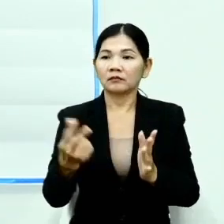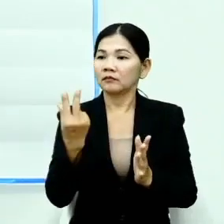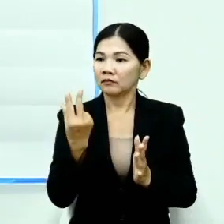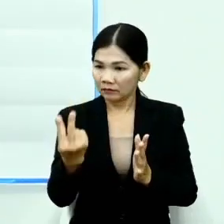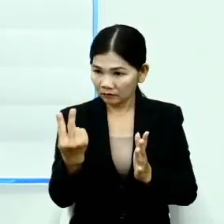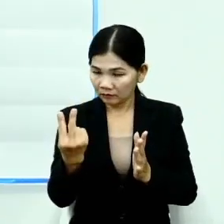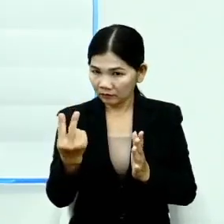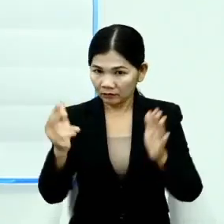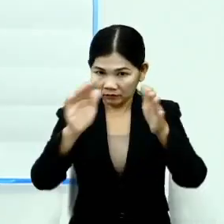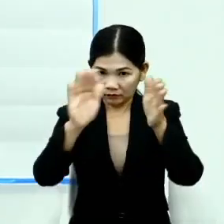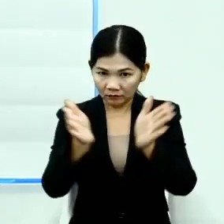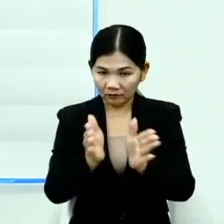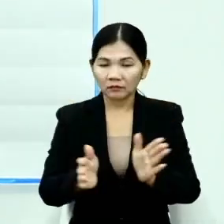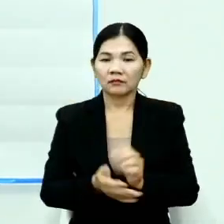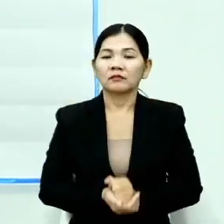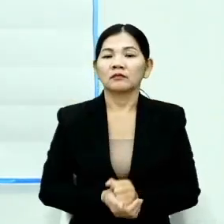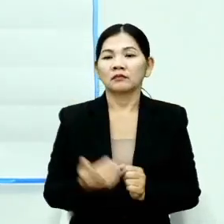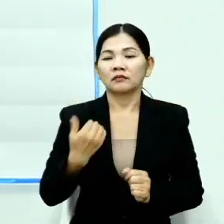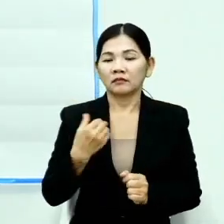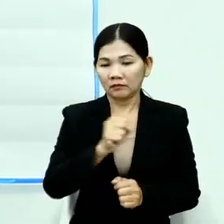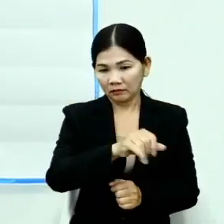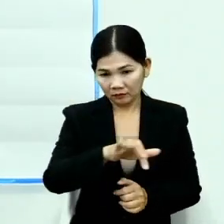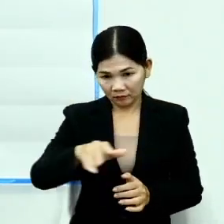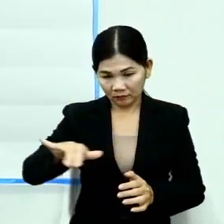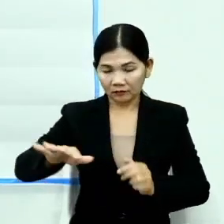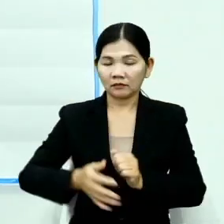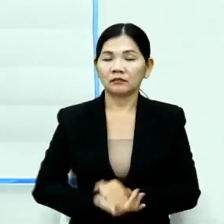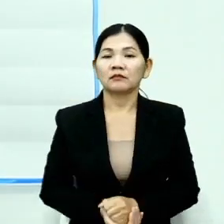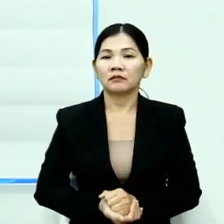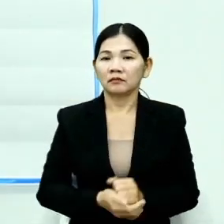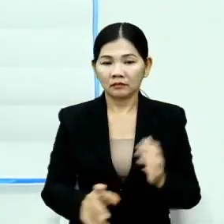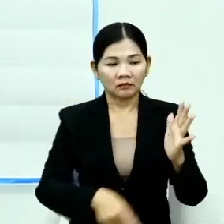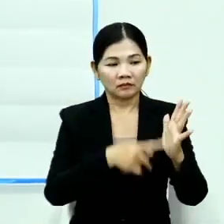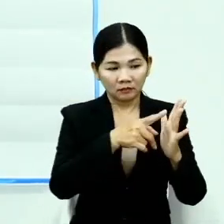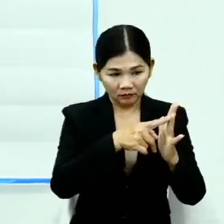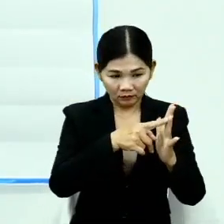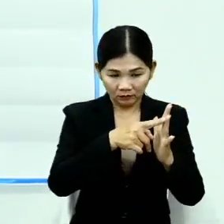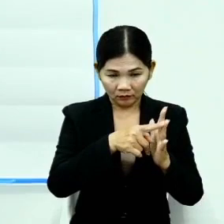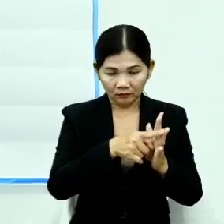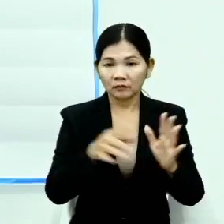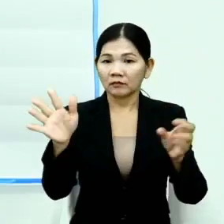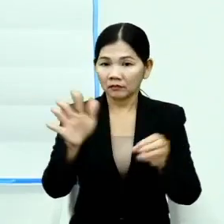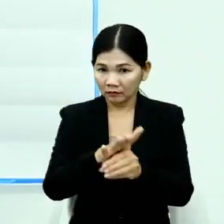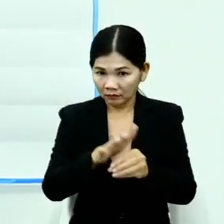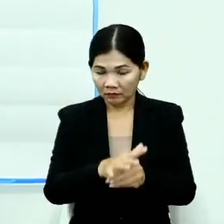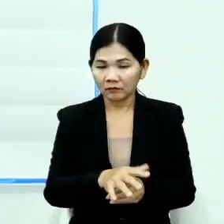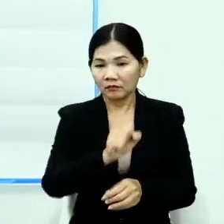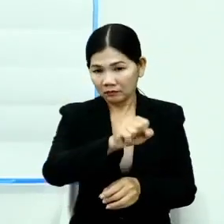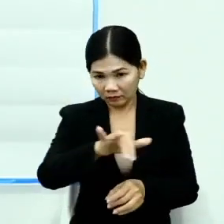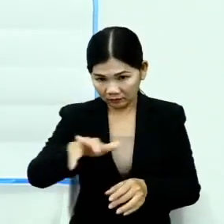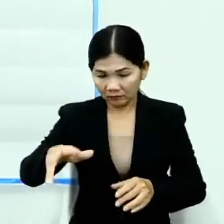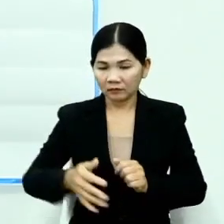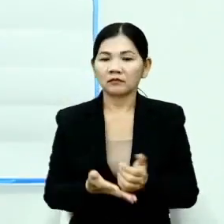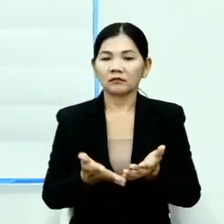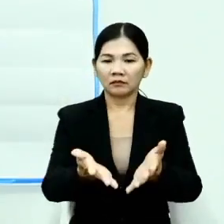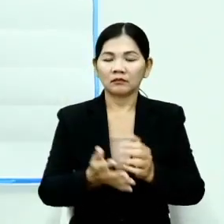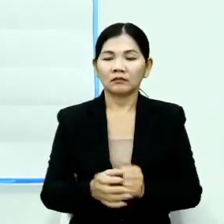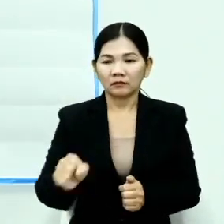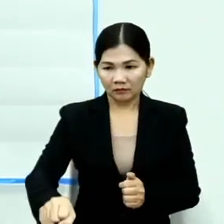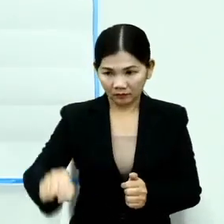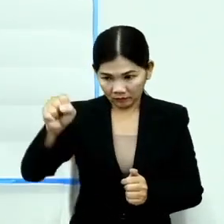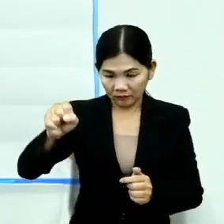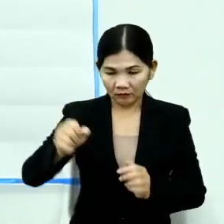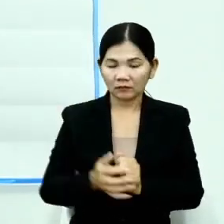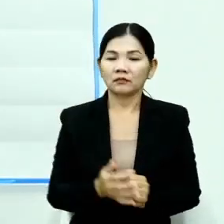តើកូនកូនត្រូវបំពេញតួអក្សរអ្វីណោះចាគិតឃើញទេកូនឥឡូវកូនកូនបំពេញនៅលើក្តារ